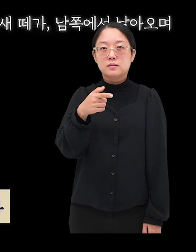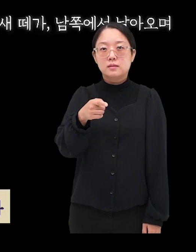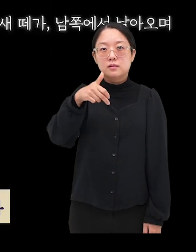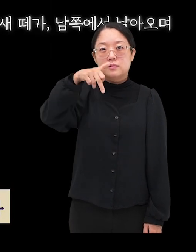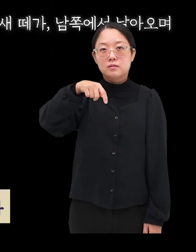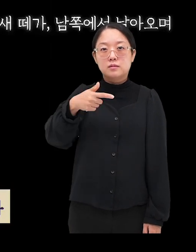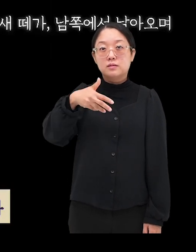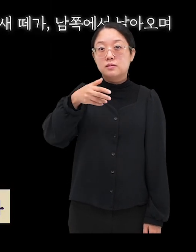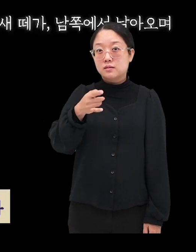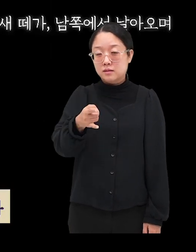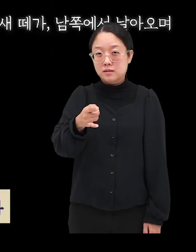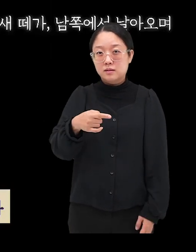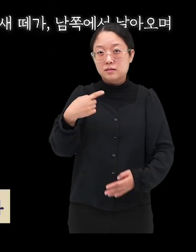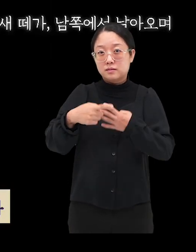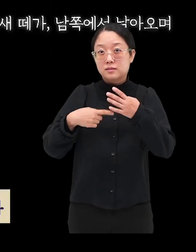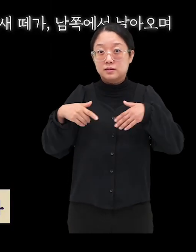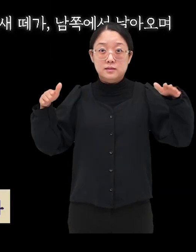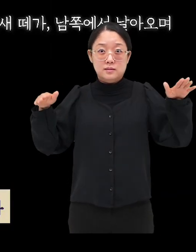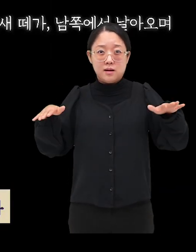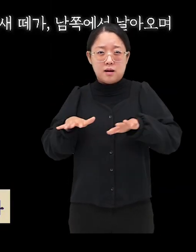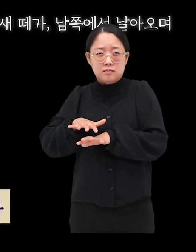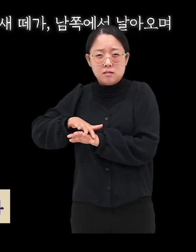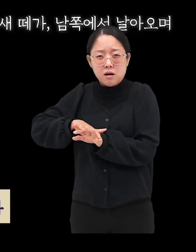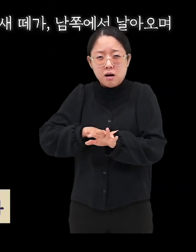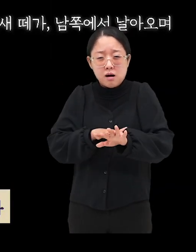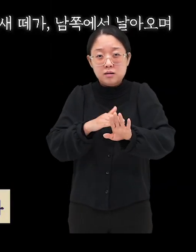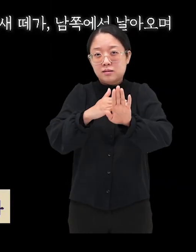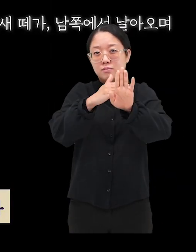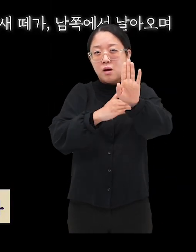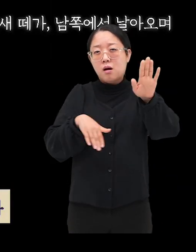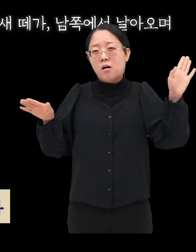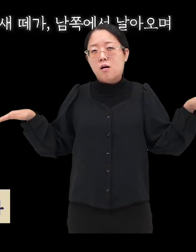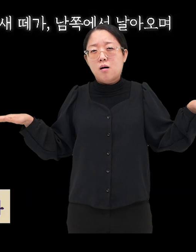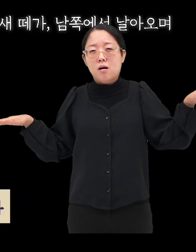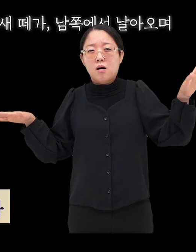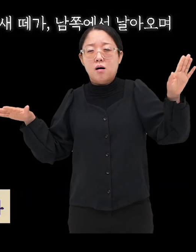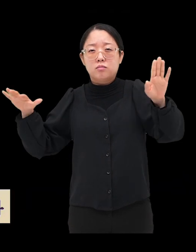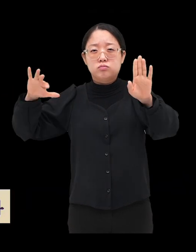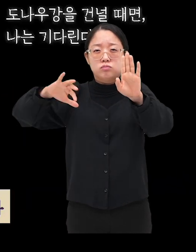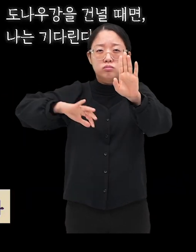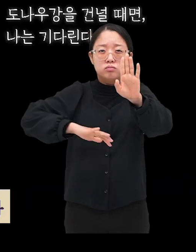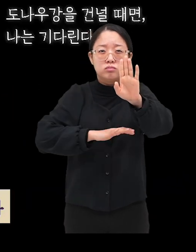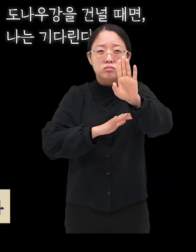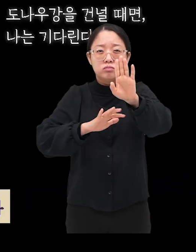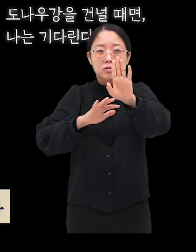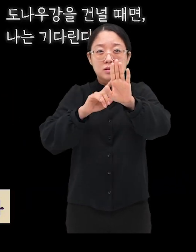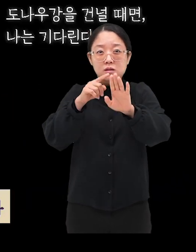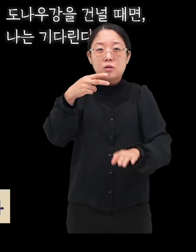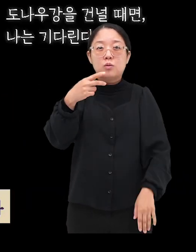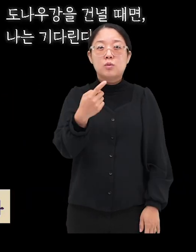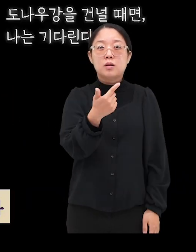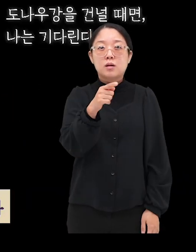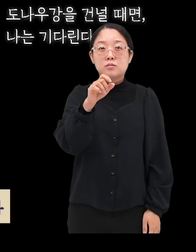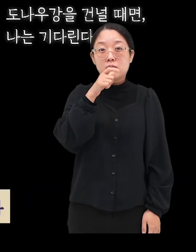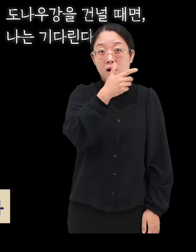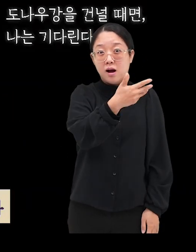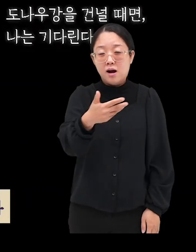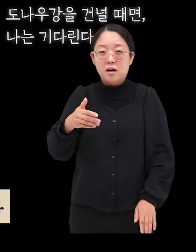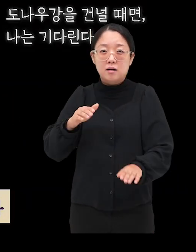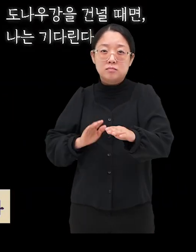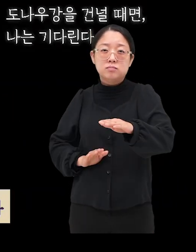철새떼가 남쪽에서 날아오며 도나우강을 건널 때면 나는